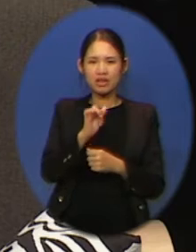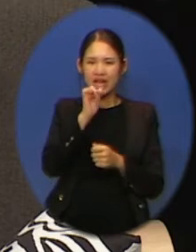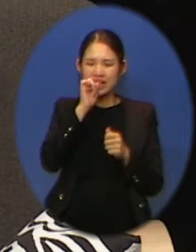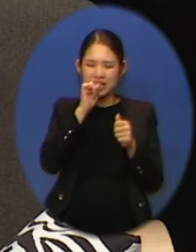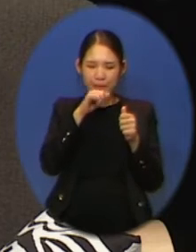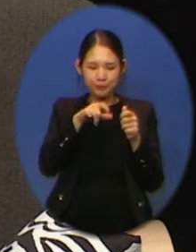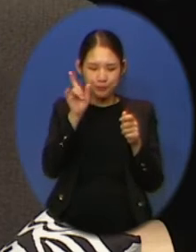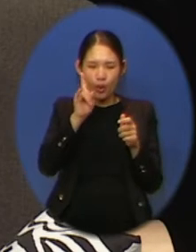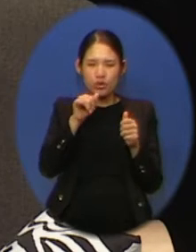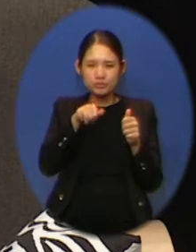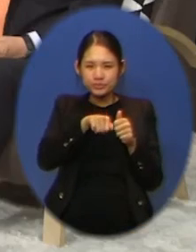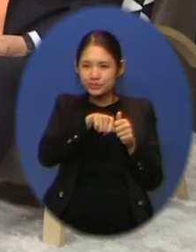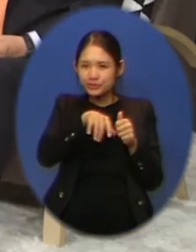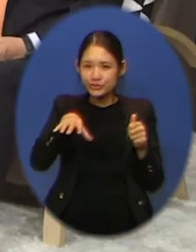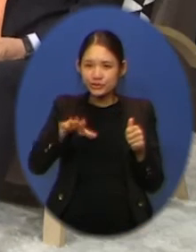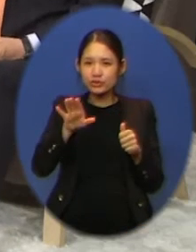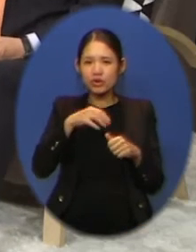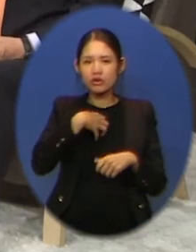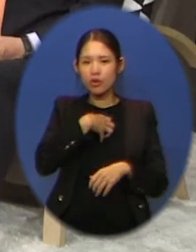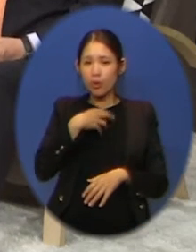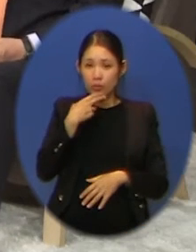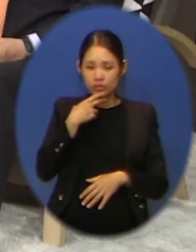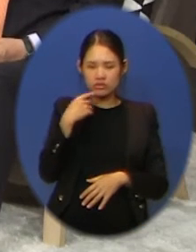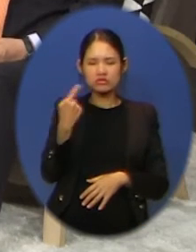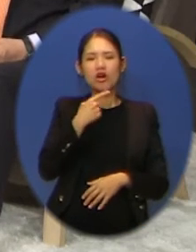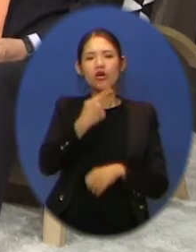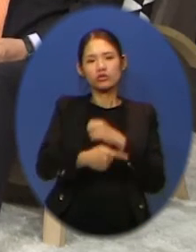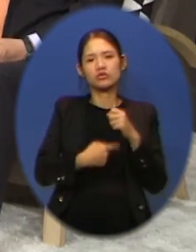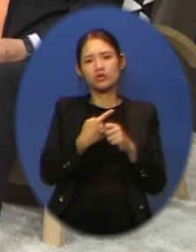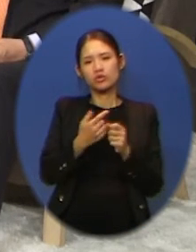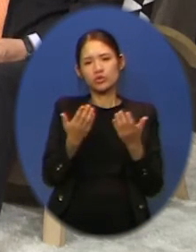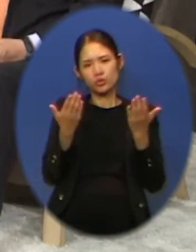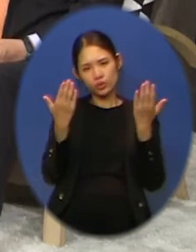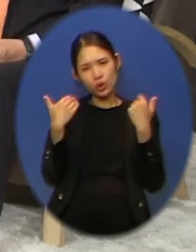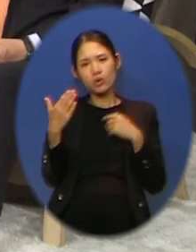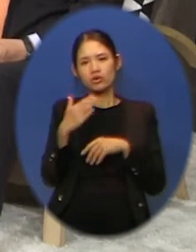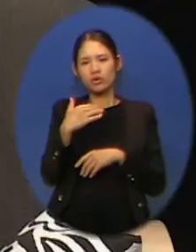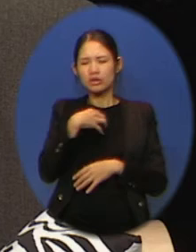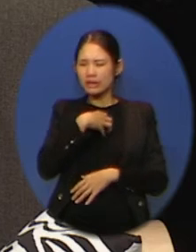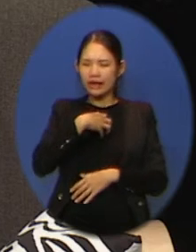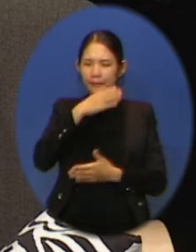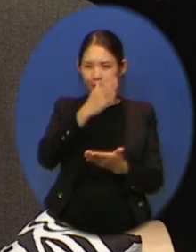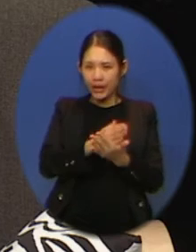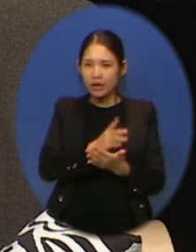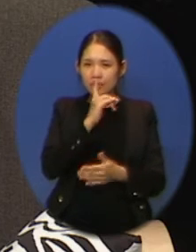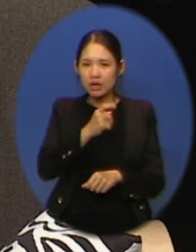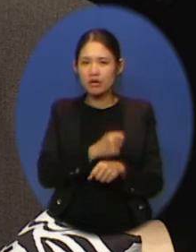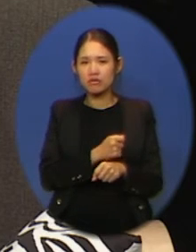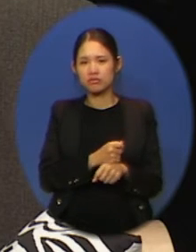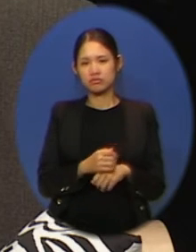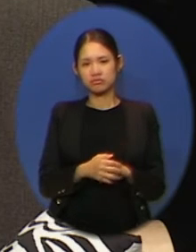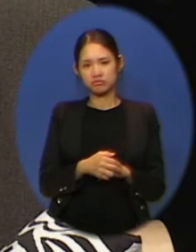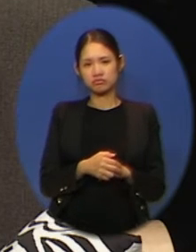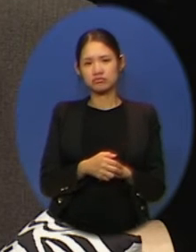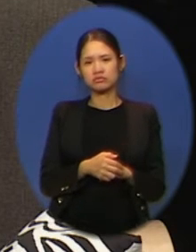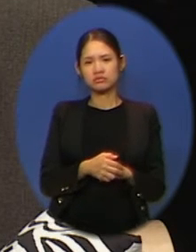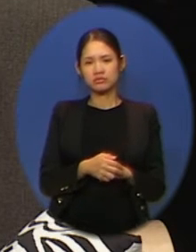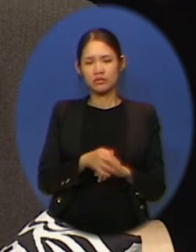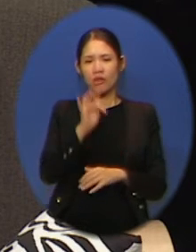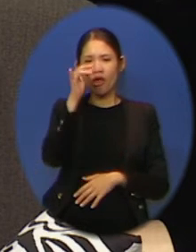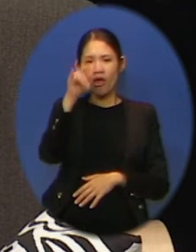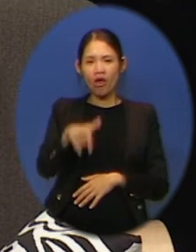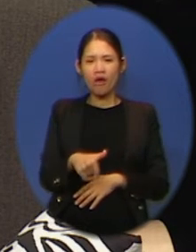세어날 염려는 절대 없다. 예. 천년이 가도 절대 없으니까 걱정 말라. 그러면서 이것을 이